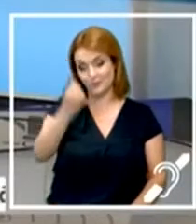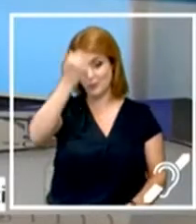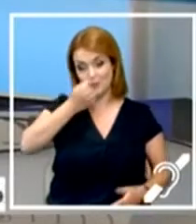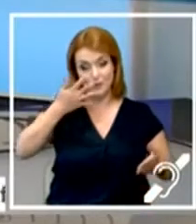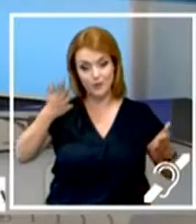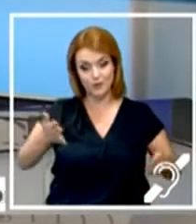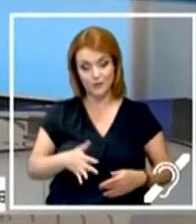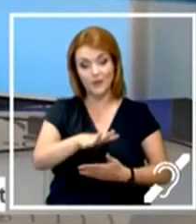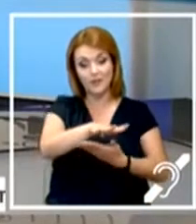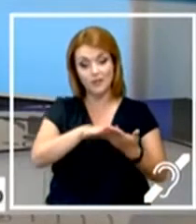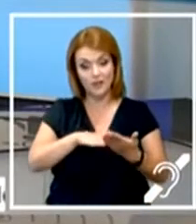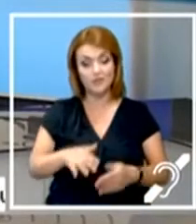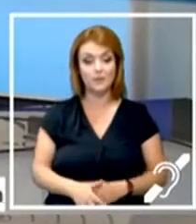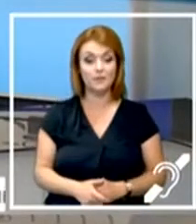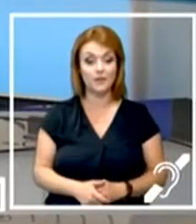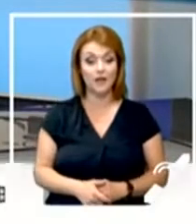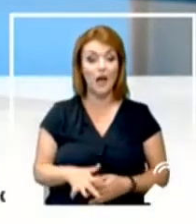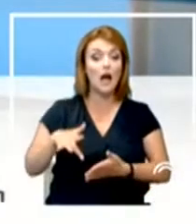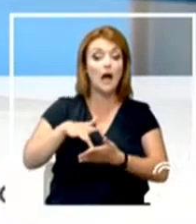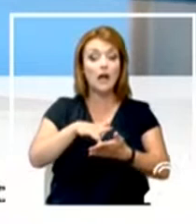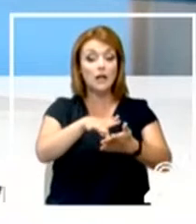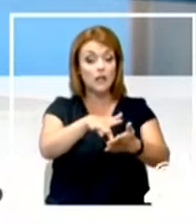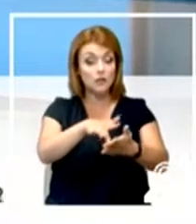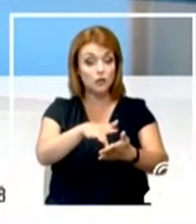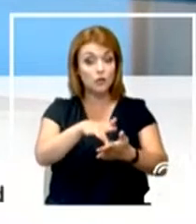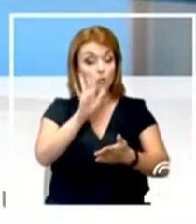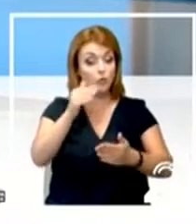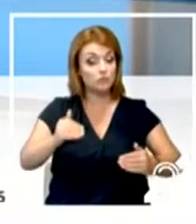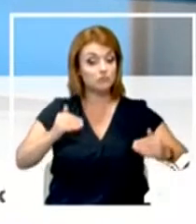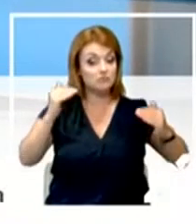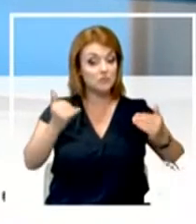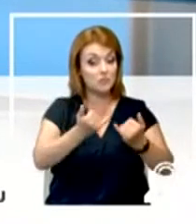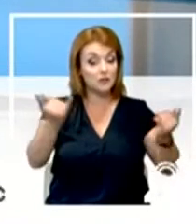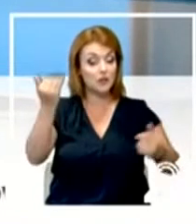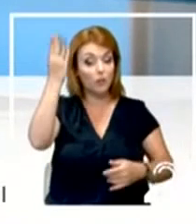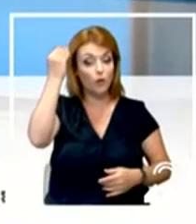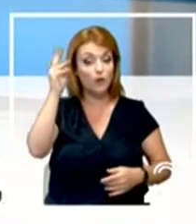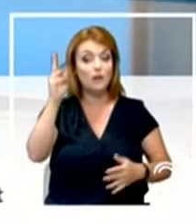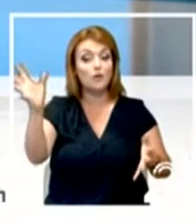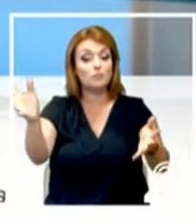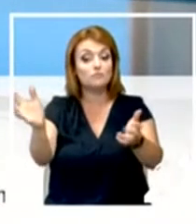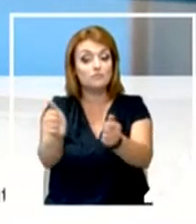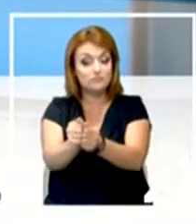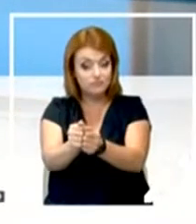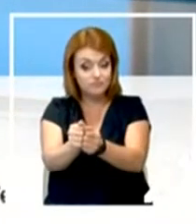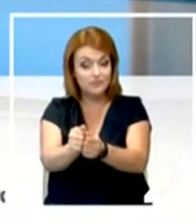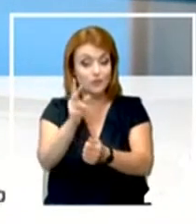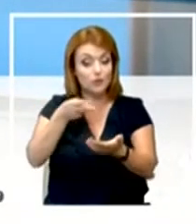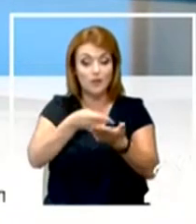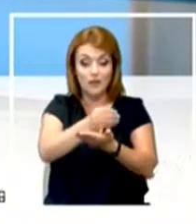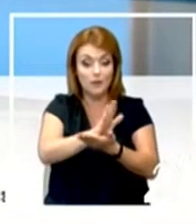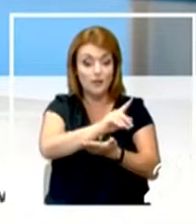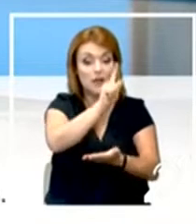Carina, îți mulțumesc. Continuăm telejurnalul. Călătoriile vor fi mai scumpe pentru basarabenii prinși fără rovinietă pe